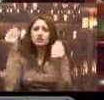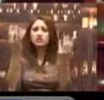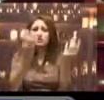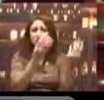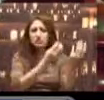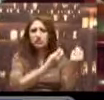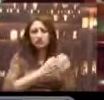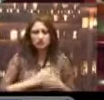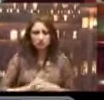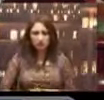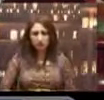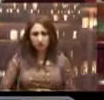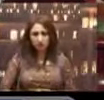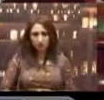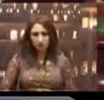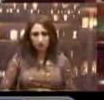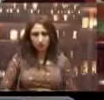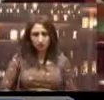مش حتى